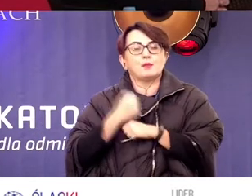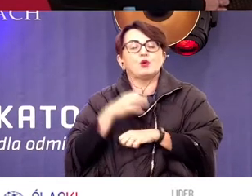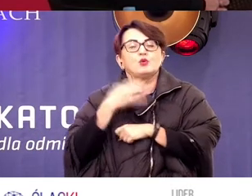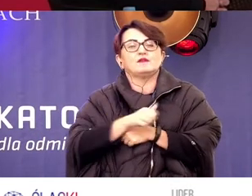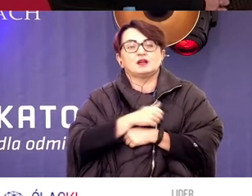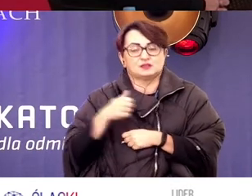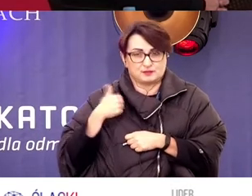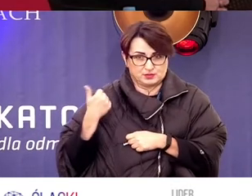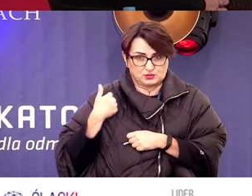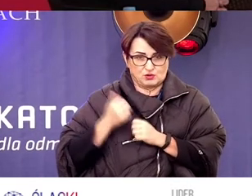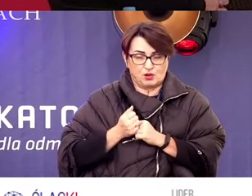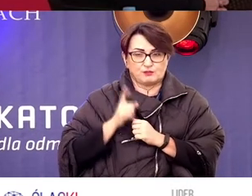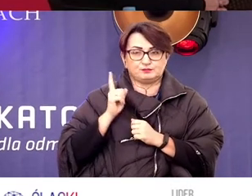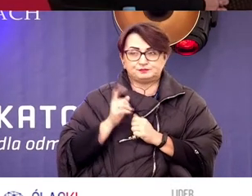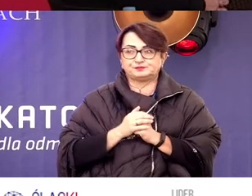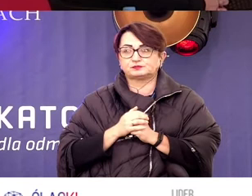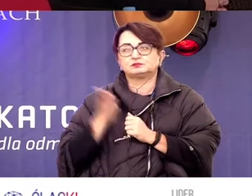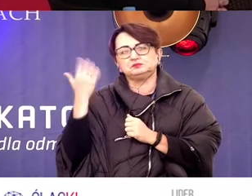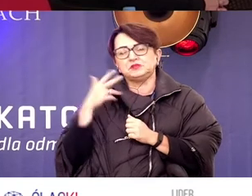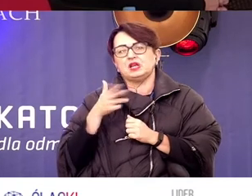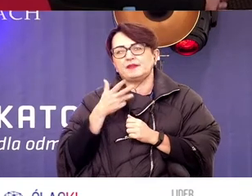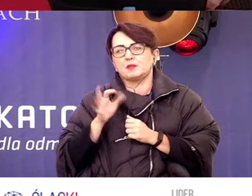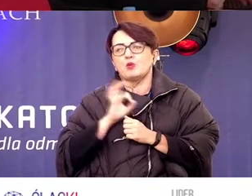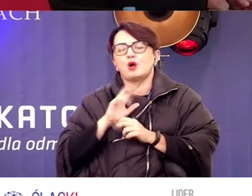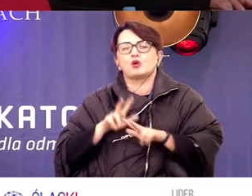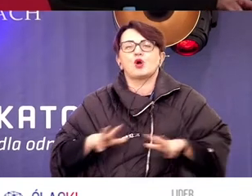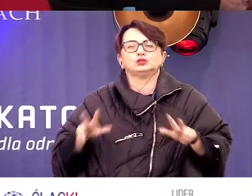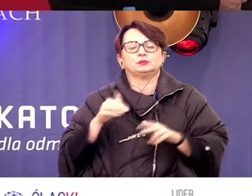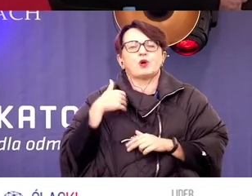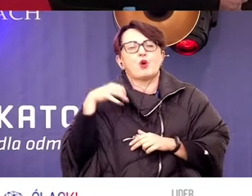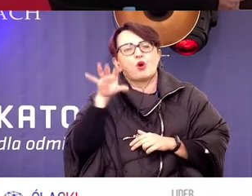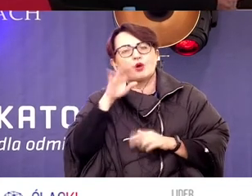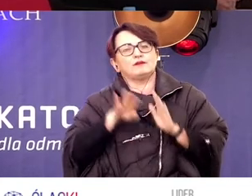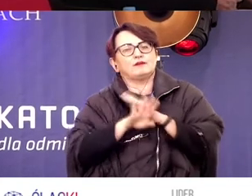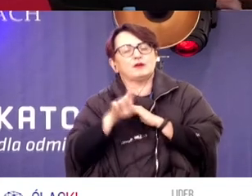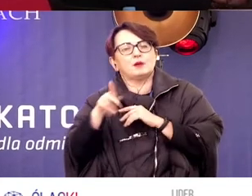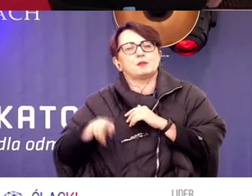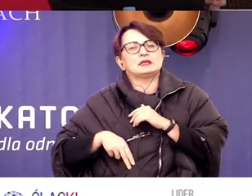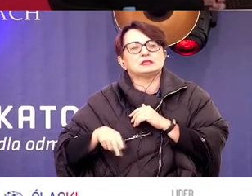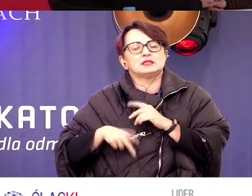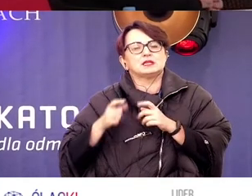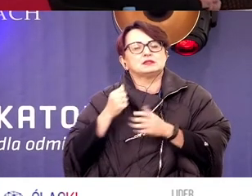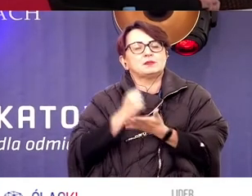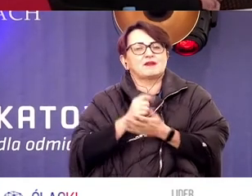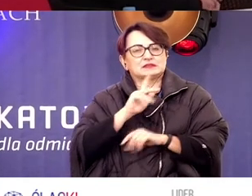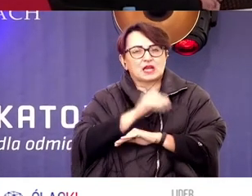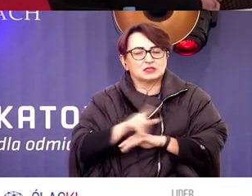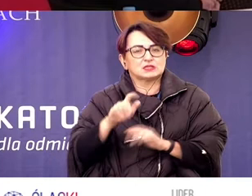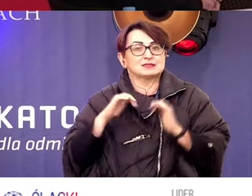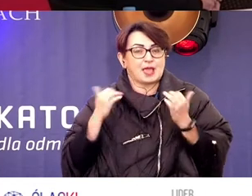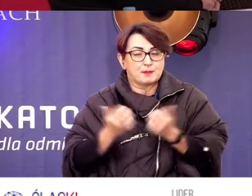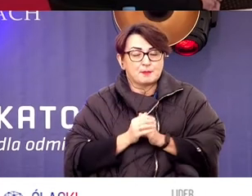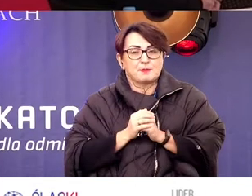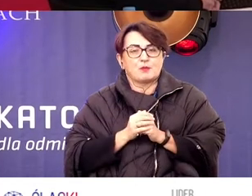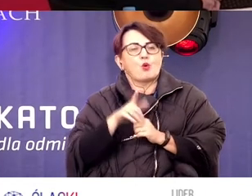Uniwersytecie Warszawskim. No i kiedyś moja rodzina oglądała wystąpienie ministra spraw zagranicznych w Sejmie,